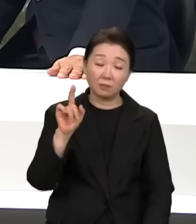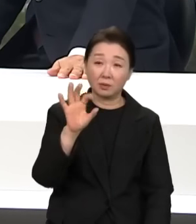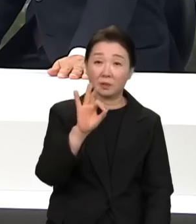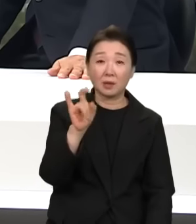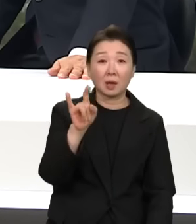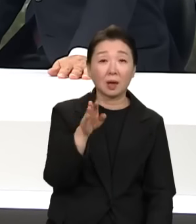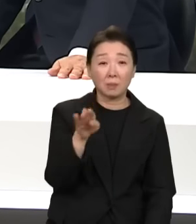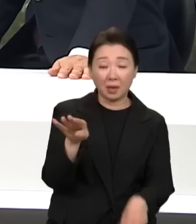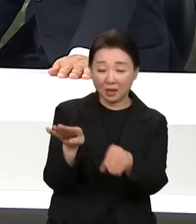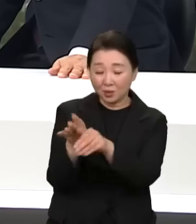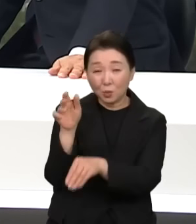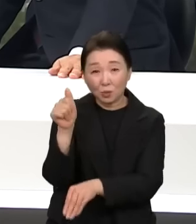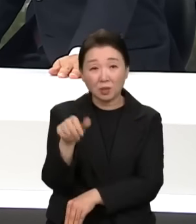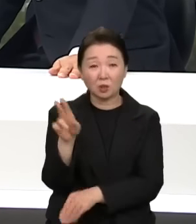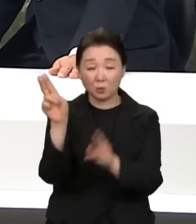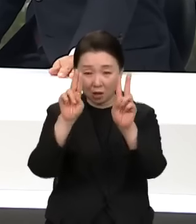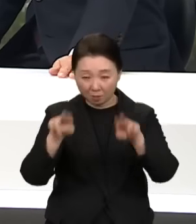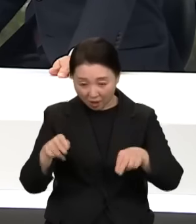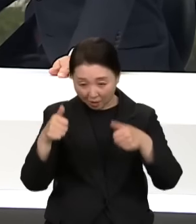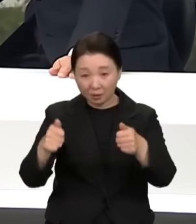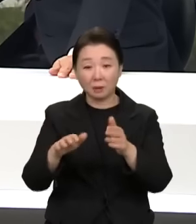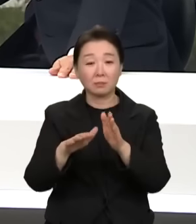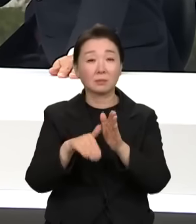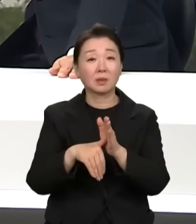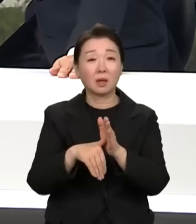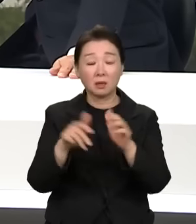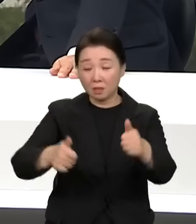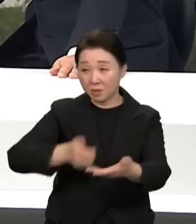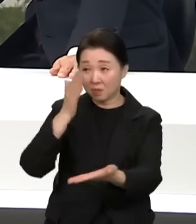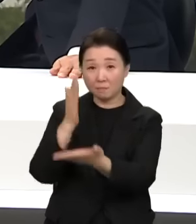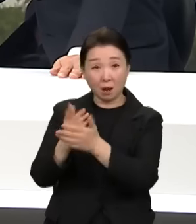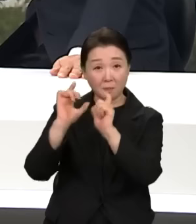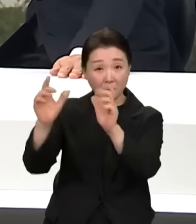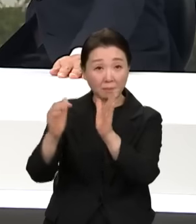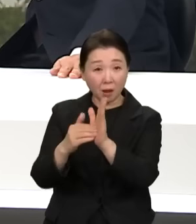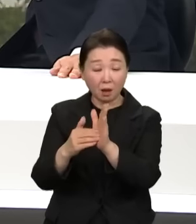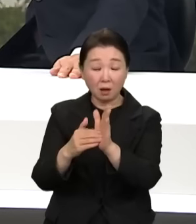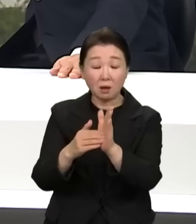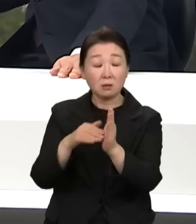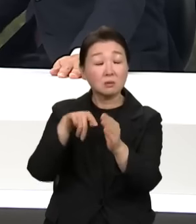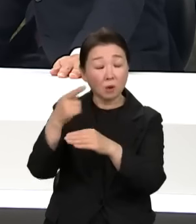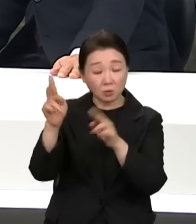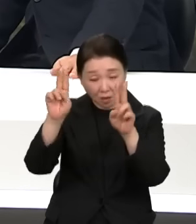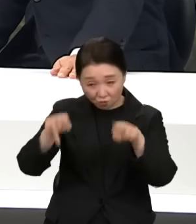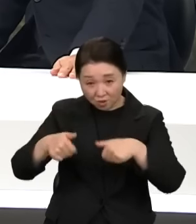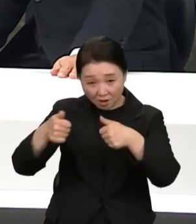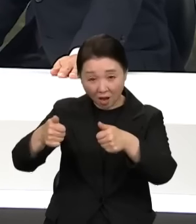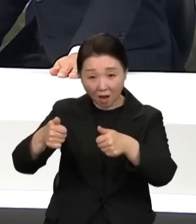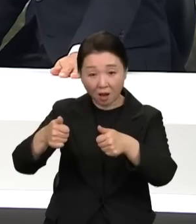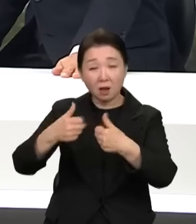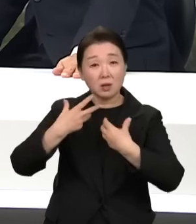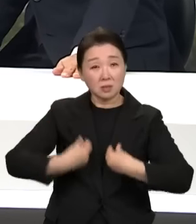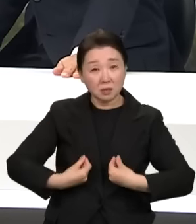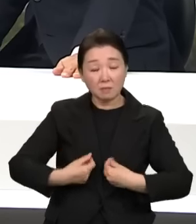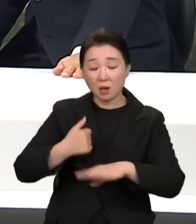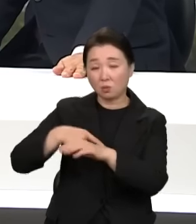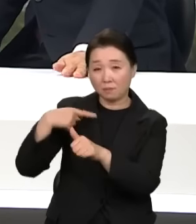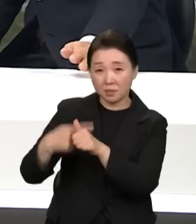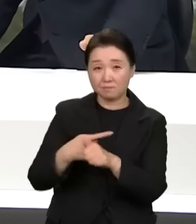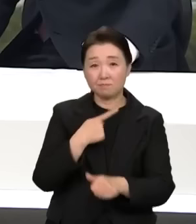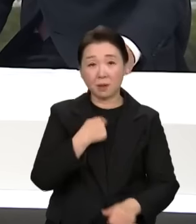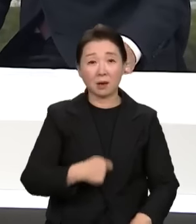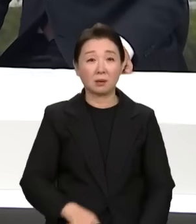아베 전 총리가 처음으로 야스쿠니 신사를 참배했을 때 참배하지 말라고 얘기를 했었고, 그럼에도 참배를 하자 실망했다라며 강하게 비판한 적이